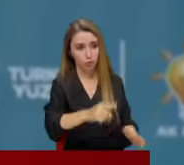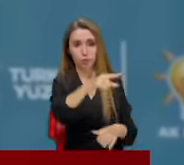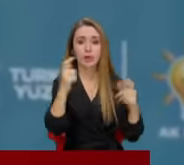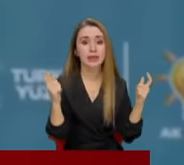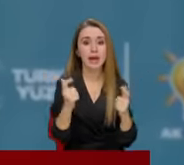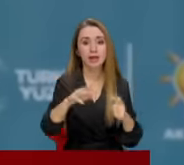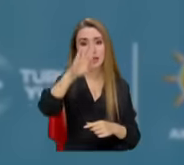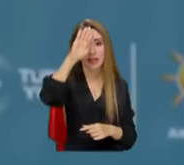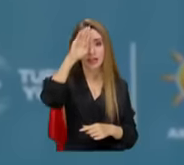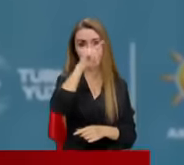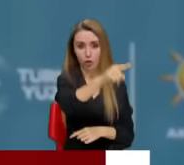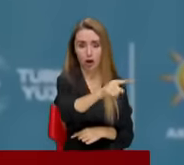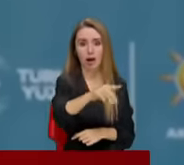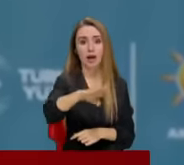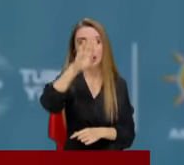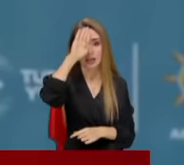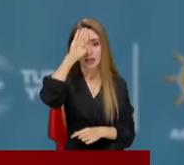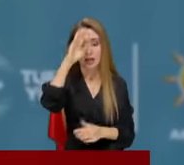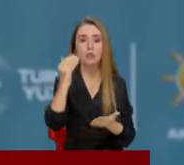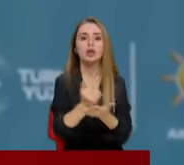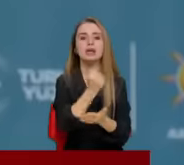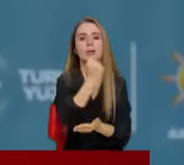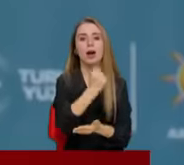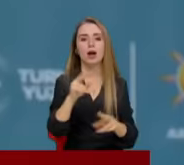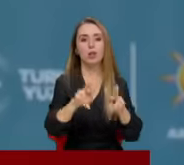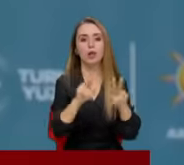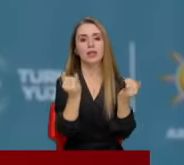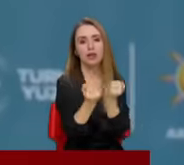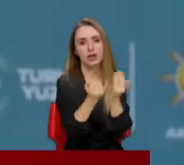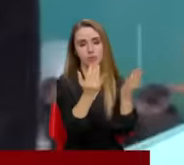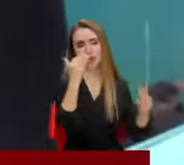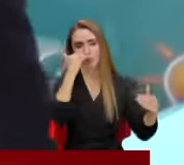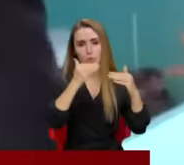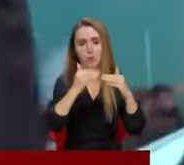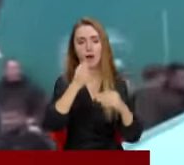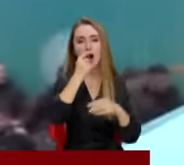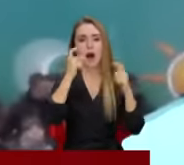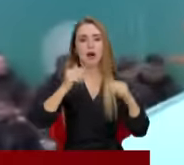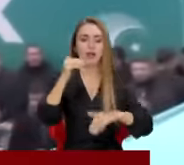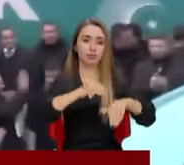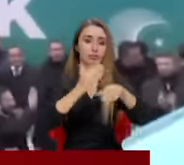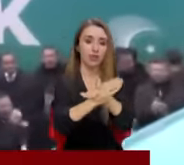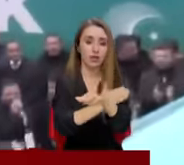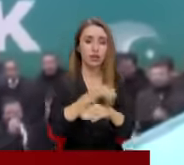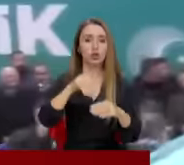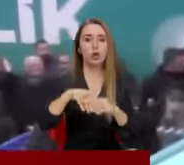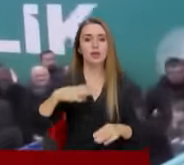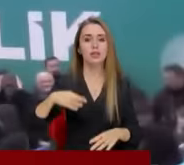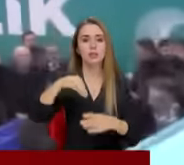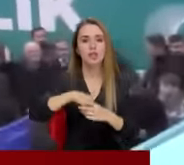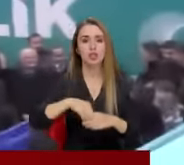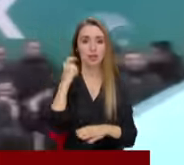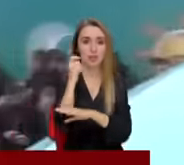nerede? İstanbul'da. Şimdi İstanbul'u kazanmak Murat kardeşimize de yakışır. Ankaralı seçmenden o istemek için